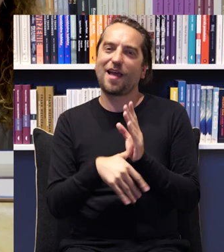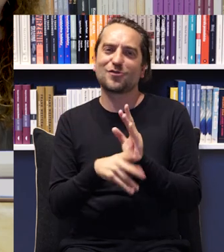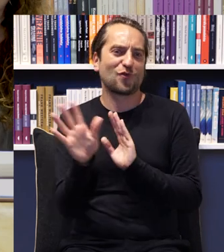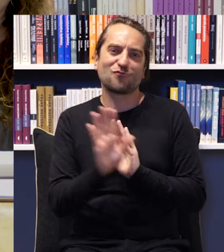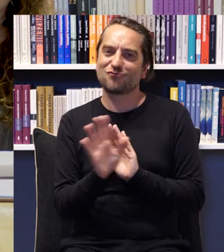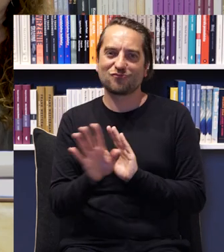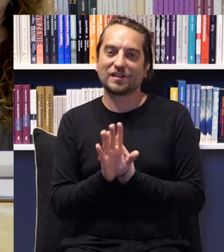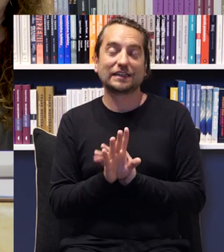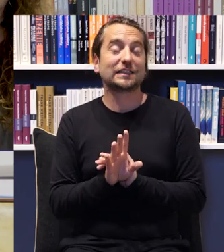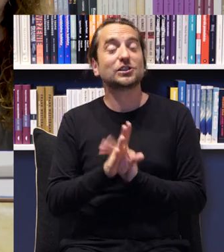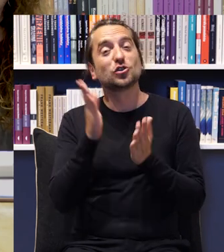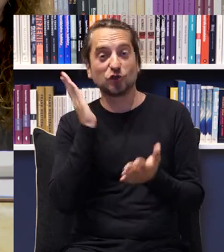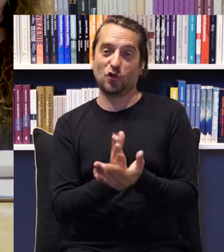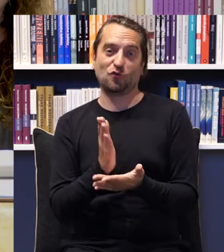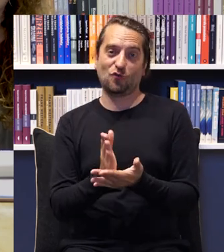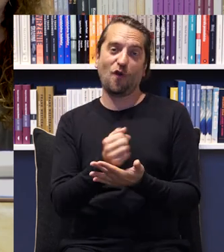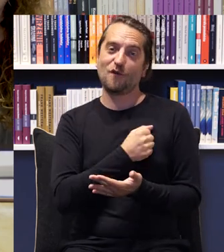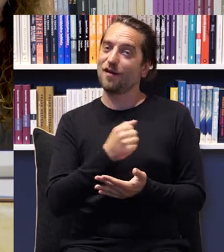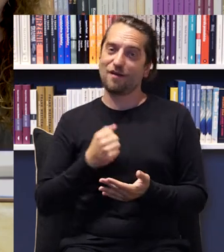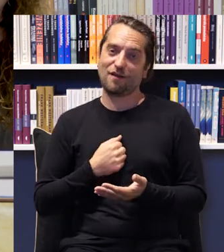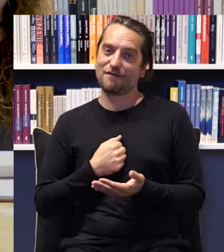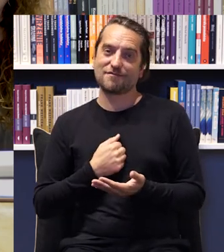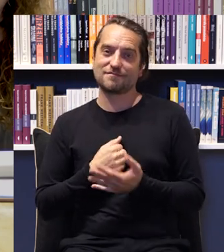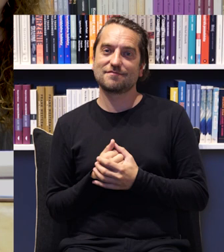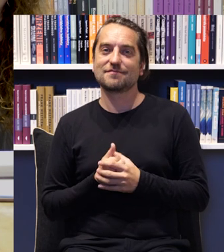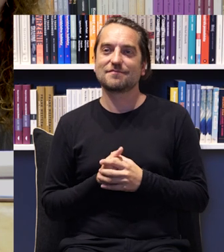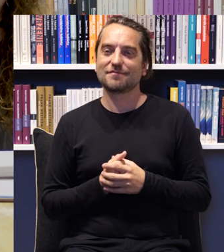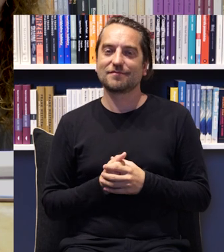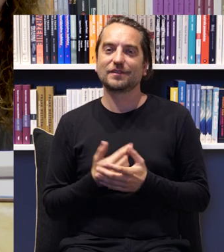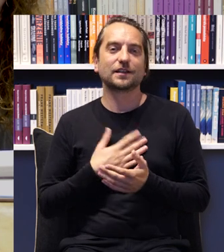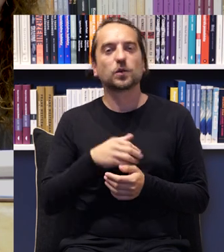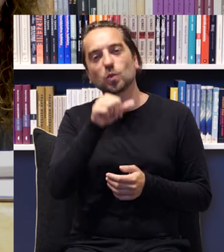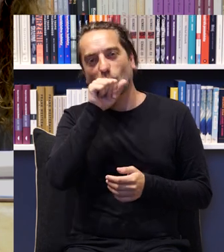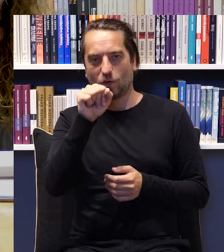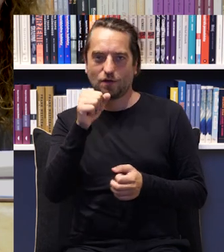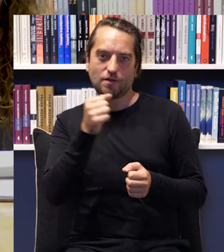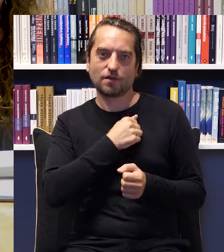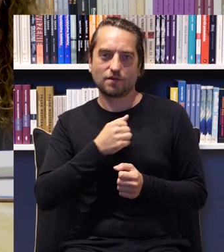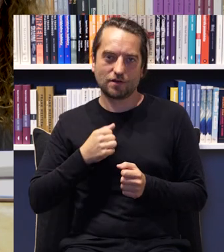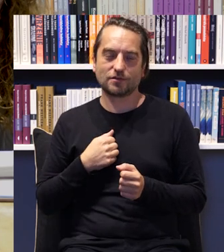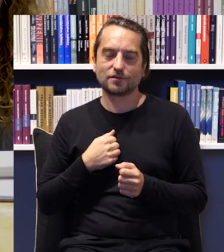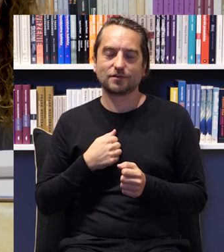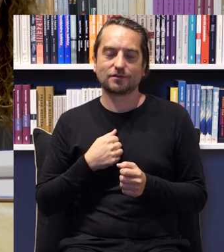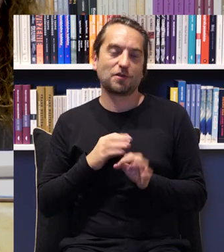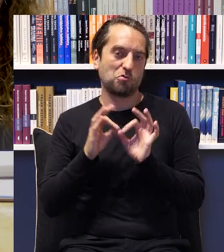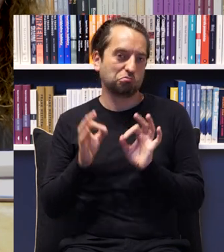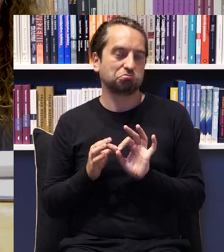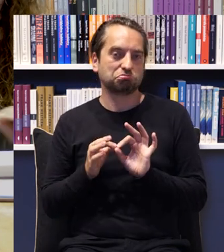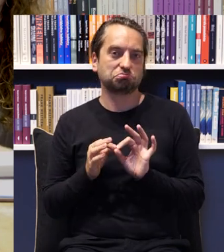absolutnie nigdzie indziej. I no ja uwielbiam Warszawę generalnie